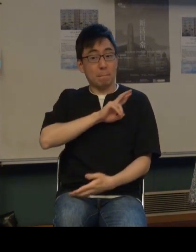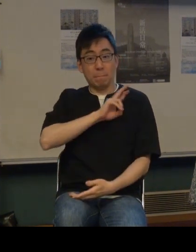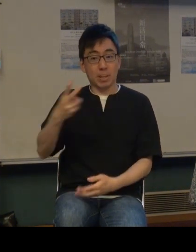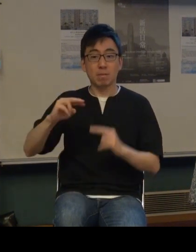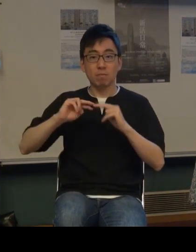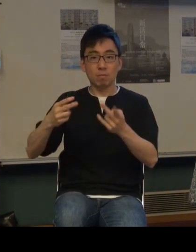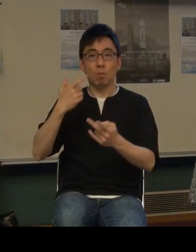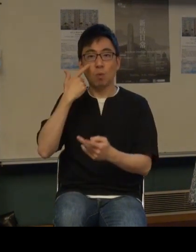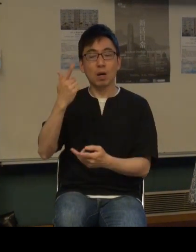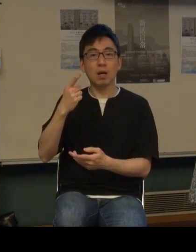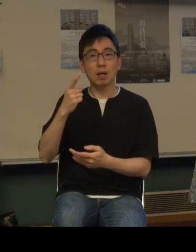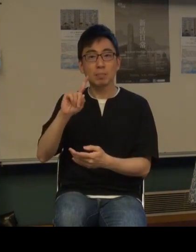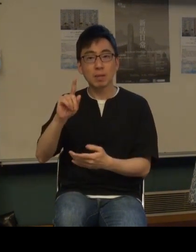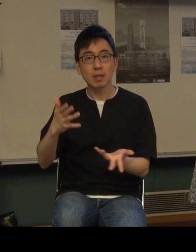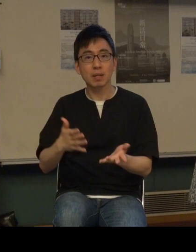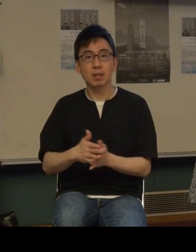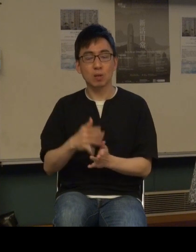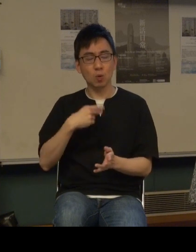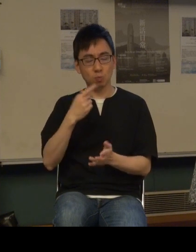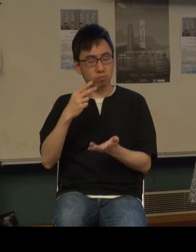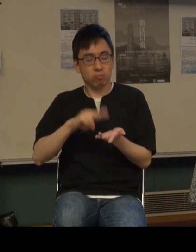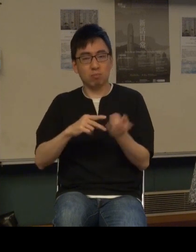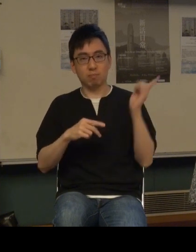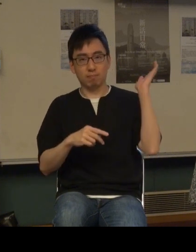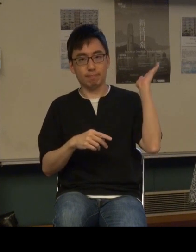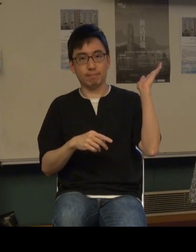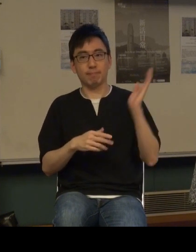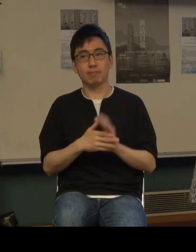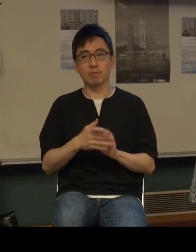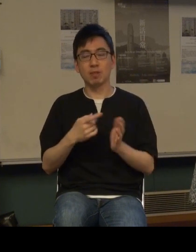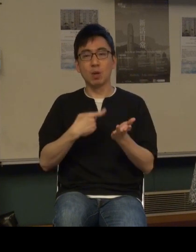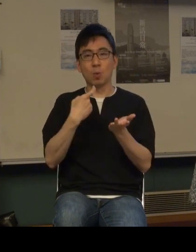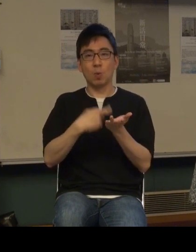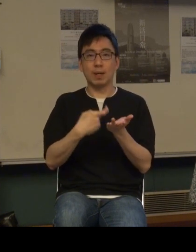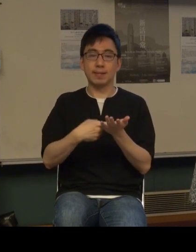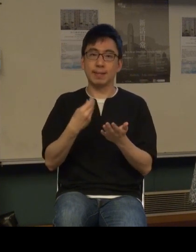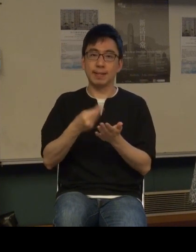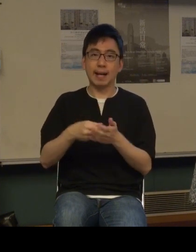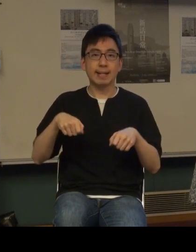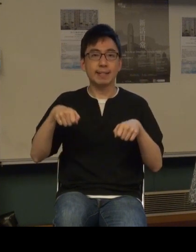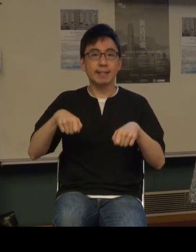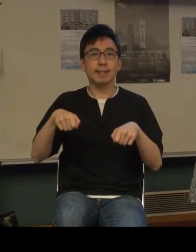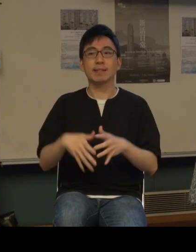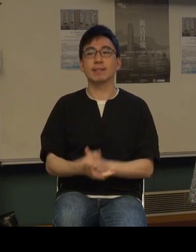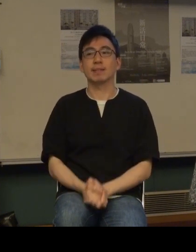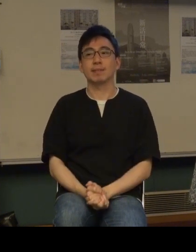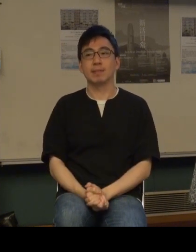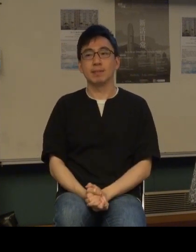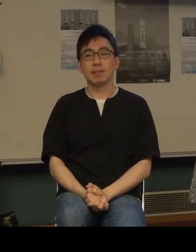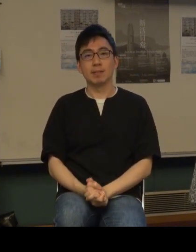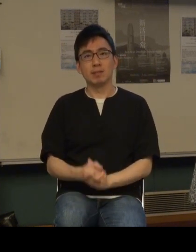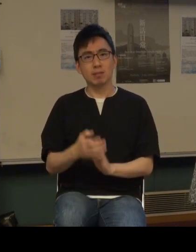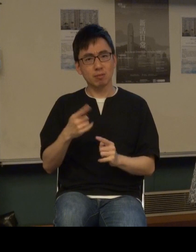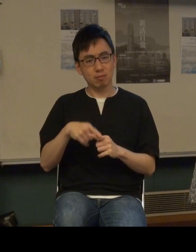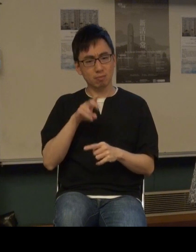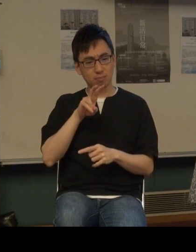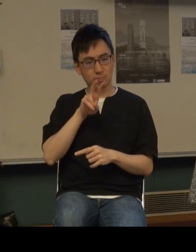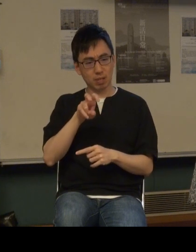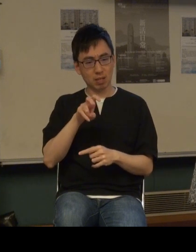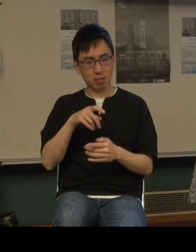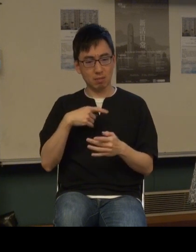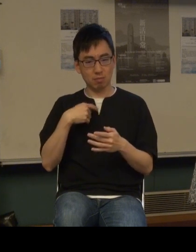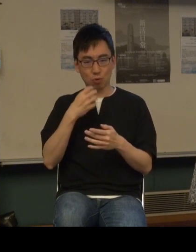咧，會係乜嘢呢？我相信係呢一座，就係我哋見到嘅灣仔街市。我自己就覺得灣仔街市喺我哋香港